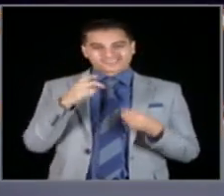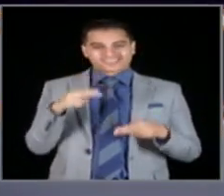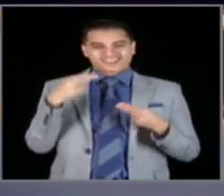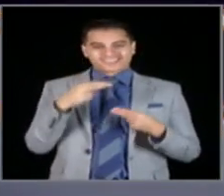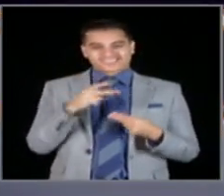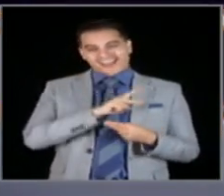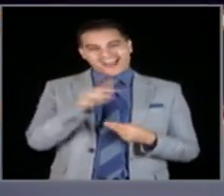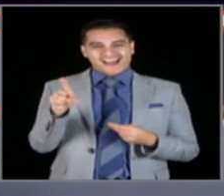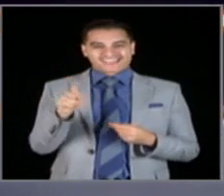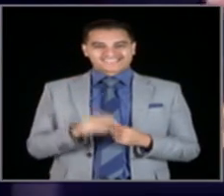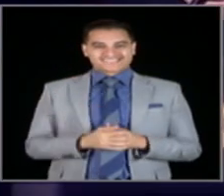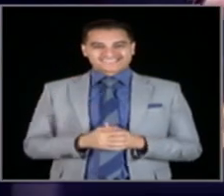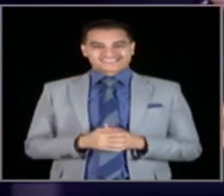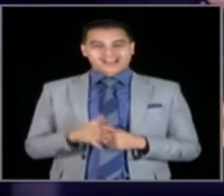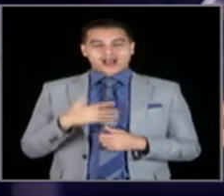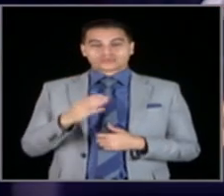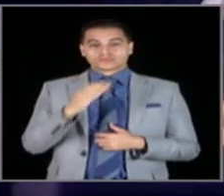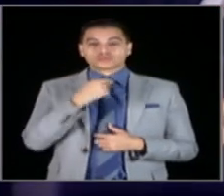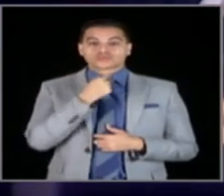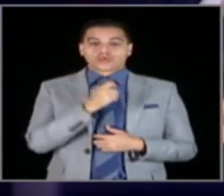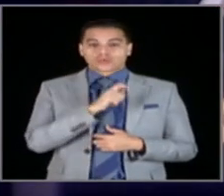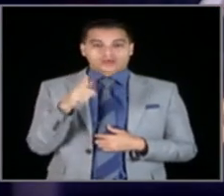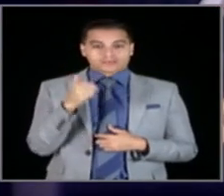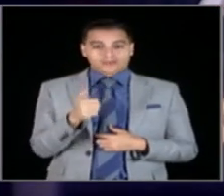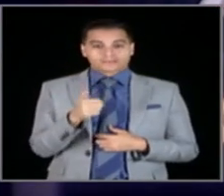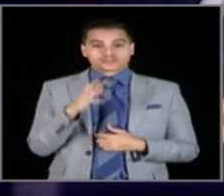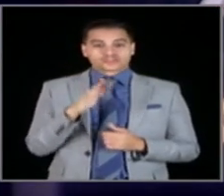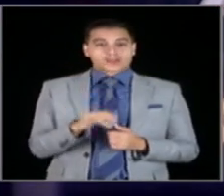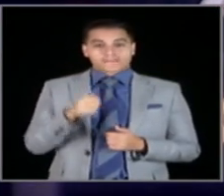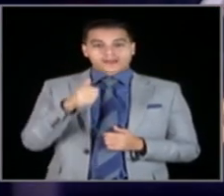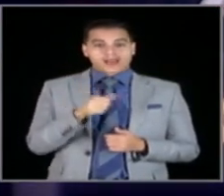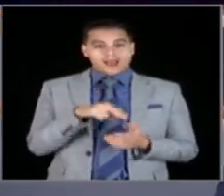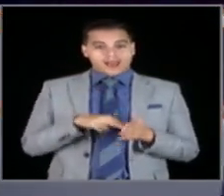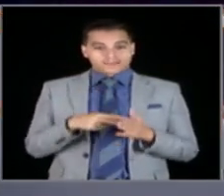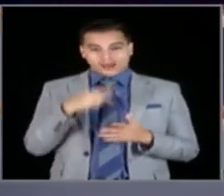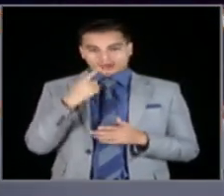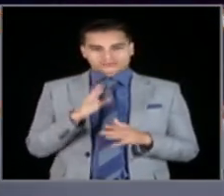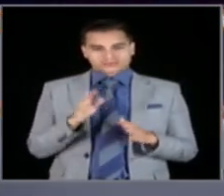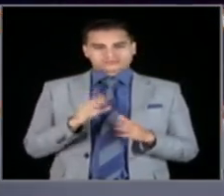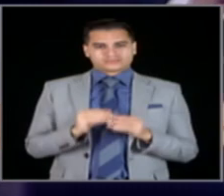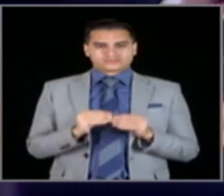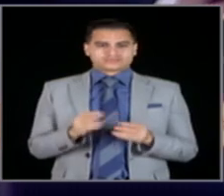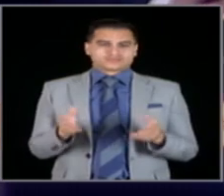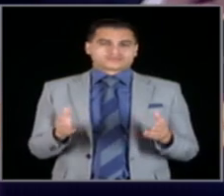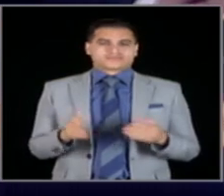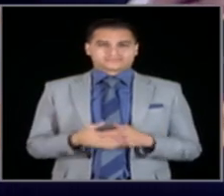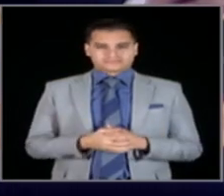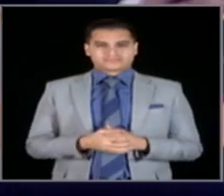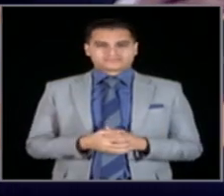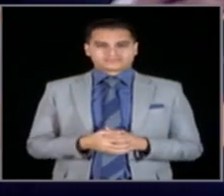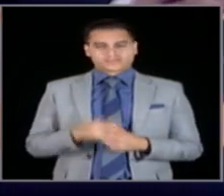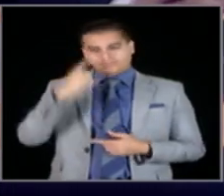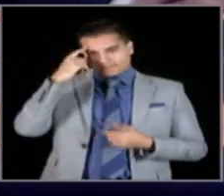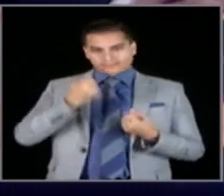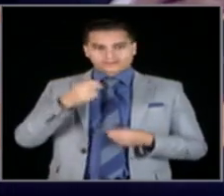بكتير. بصراحه عايز الاجابات بصوت واضح. اقول لك شيماء عملت ايه ولا لا؟ لا مفيش داعي. طيب.